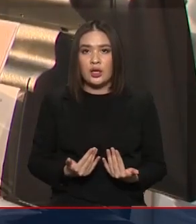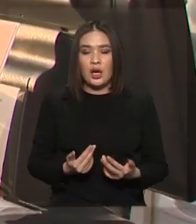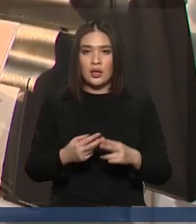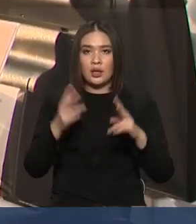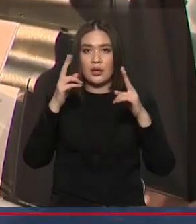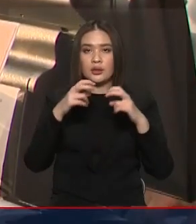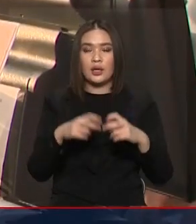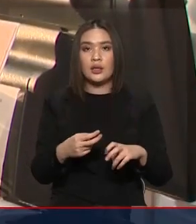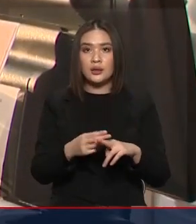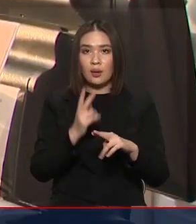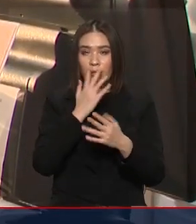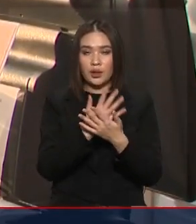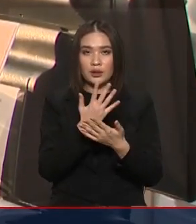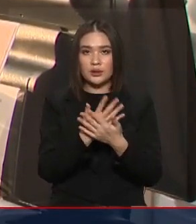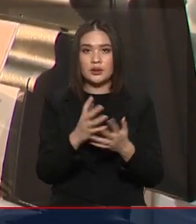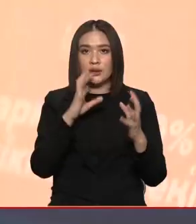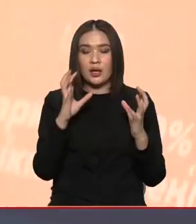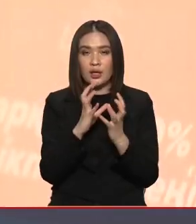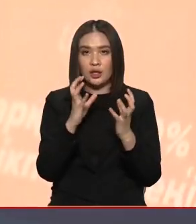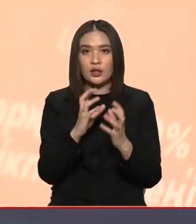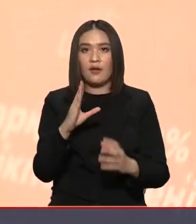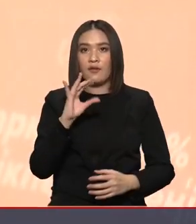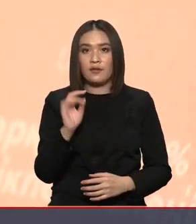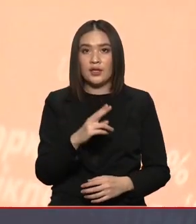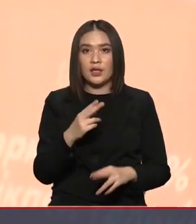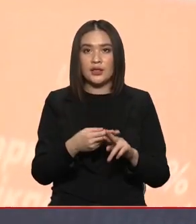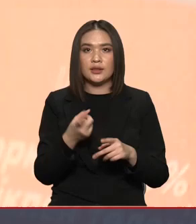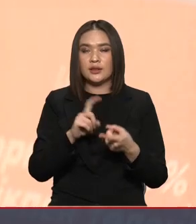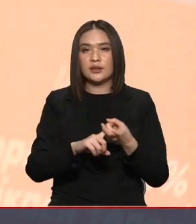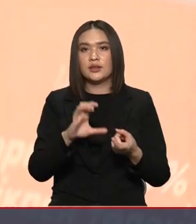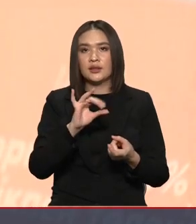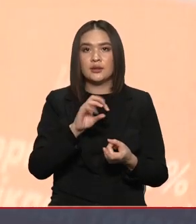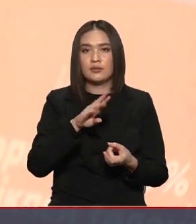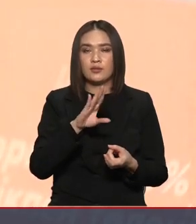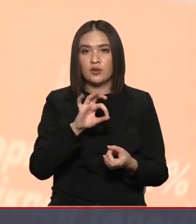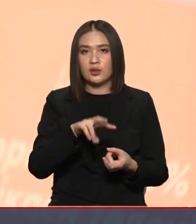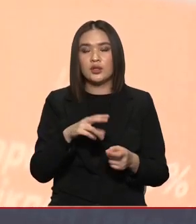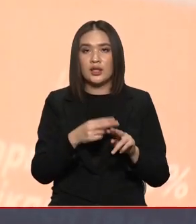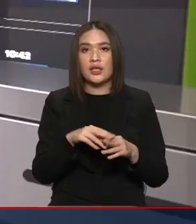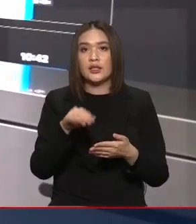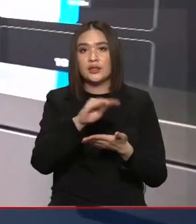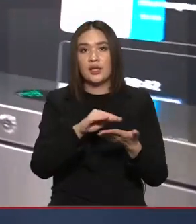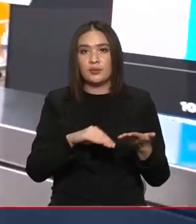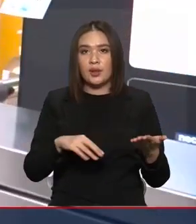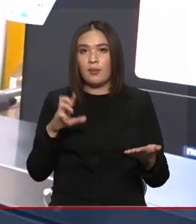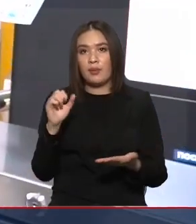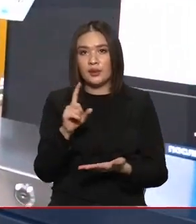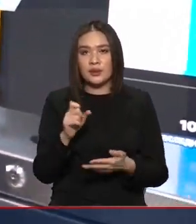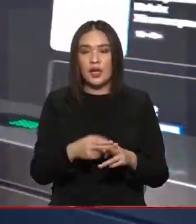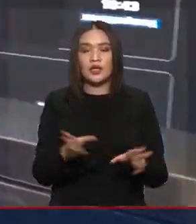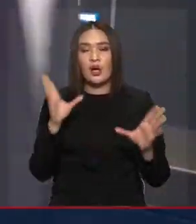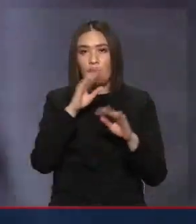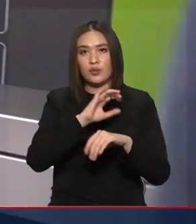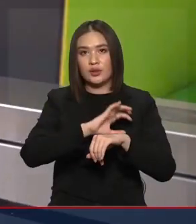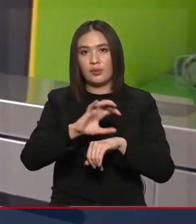ином Диане сохраняя результат в виде хэш кода символов который затем записывается в базу данных систему успешно запустили